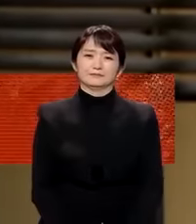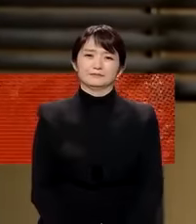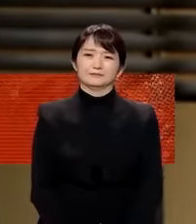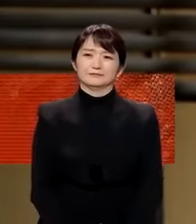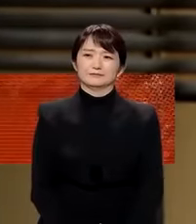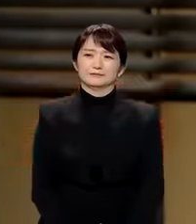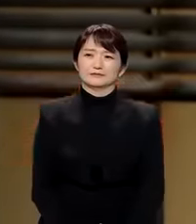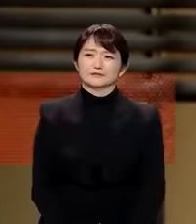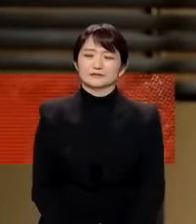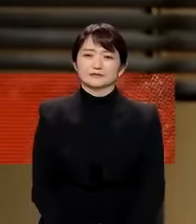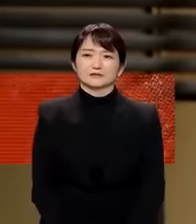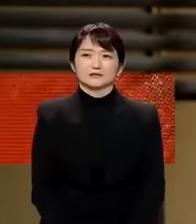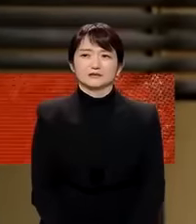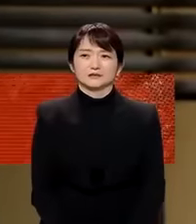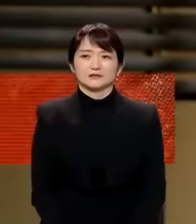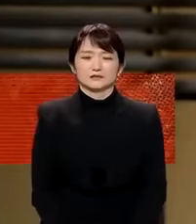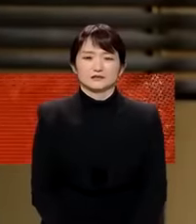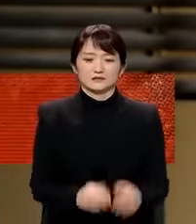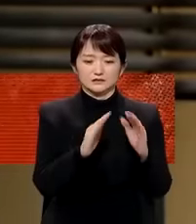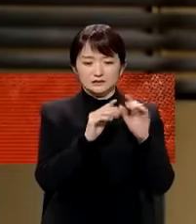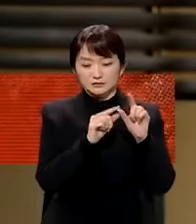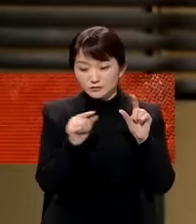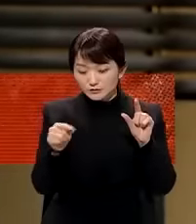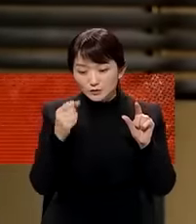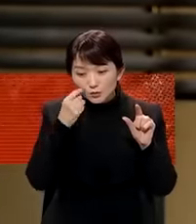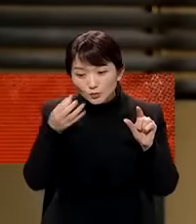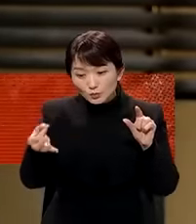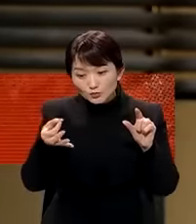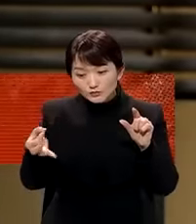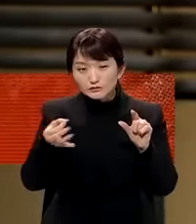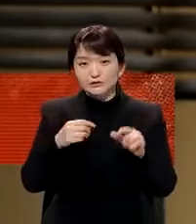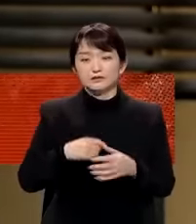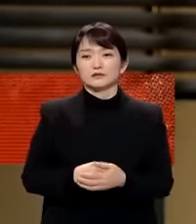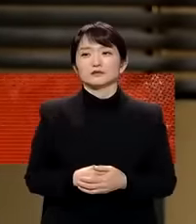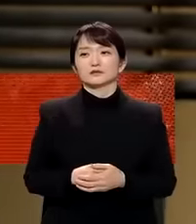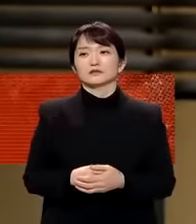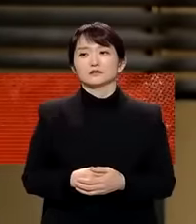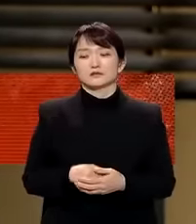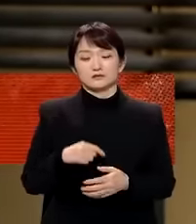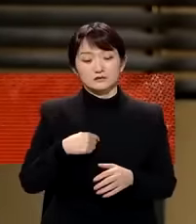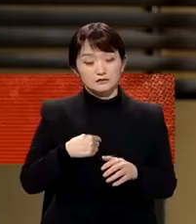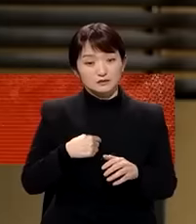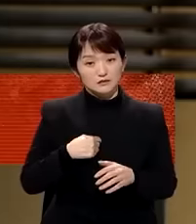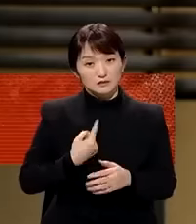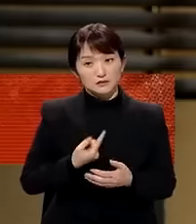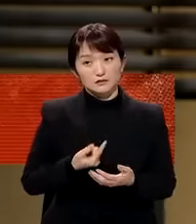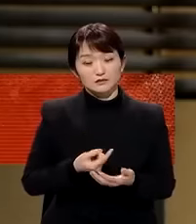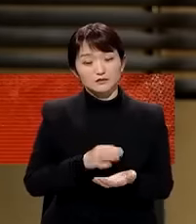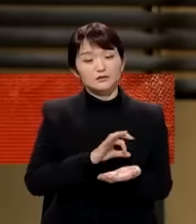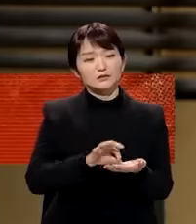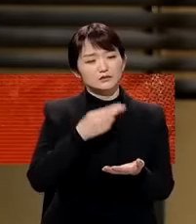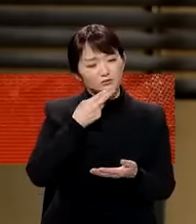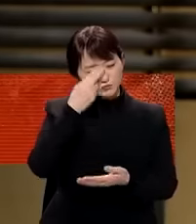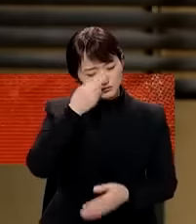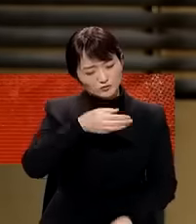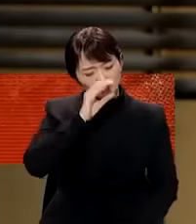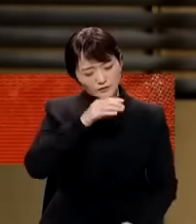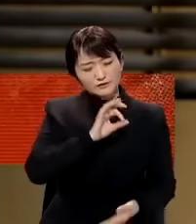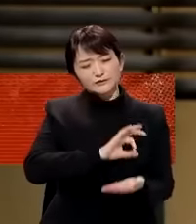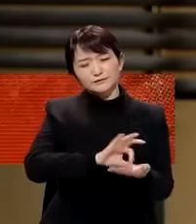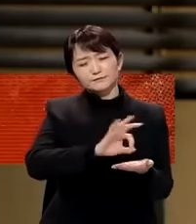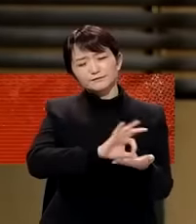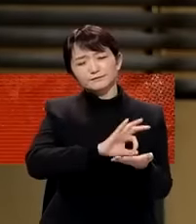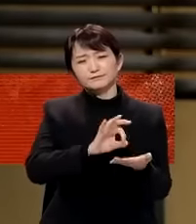없고 일부만 월세를 내는데 썼고 나머지는 자기가 개인적으로이 유용을 했는데 그것도 유비로 썼어요 거의 대부분의